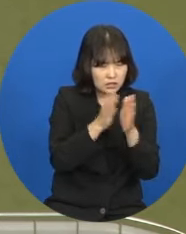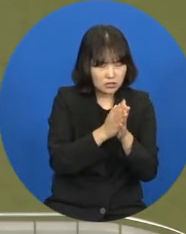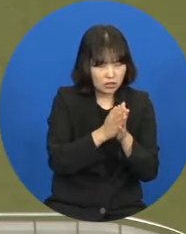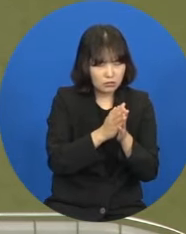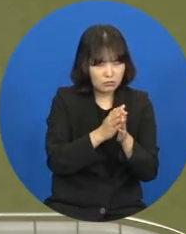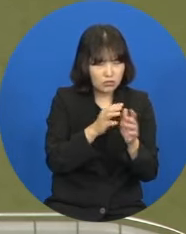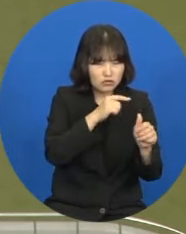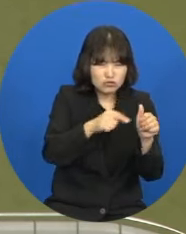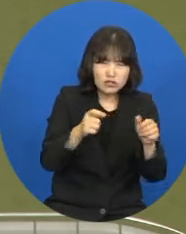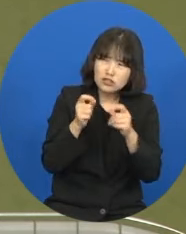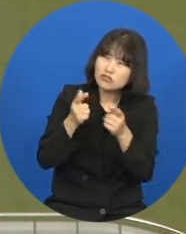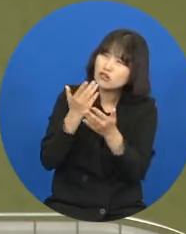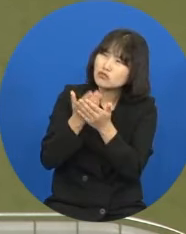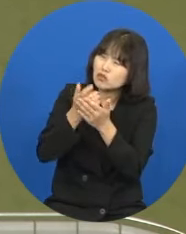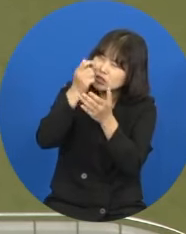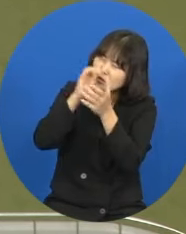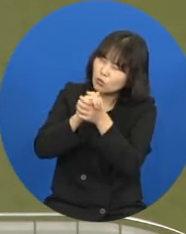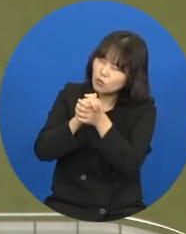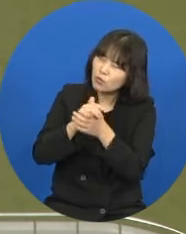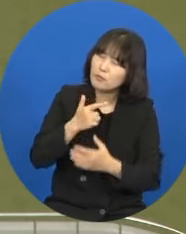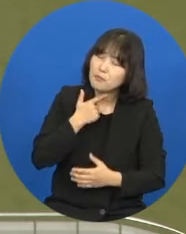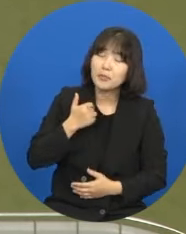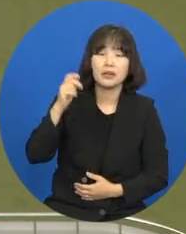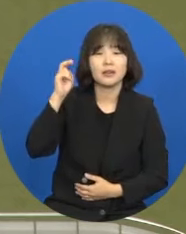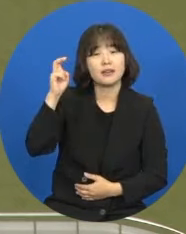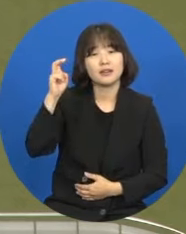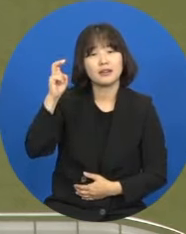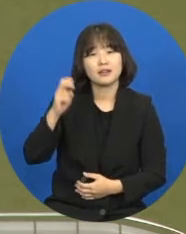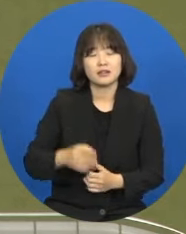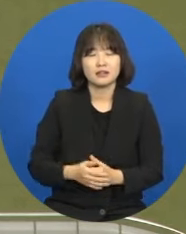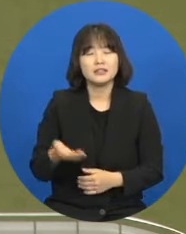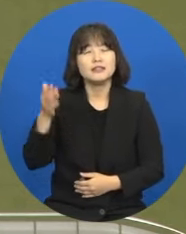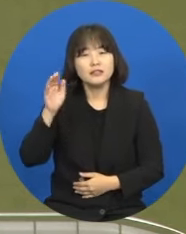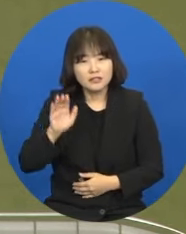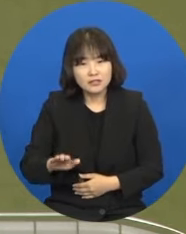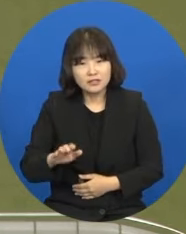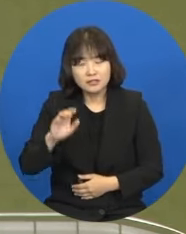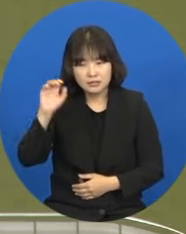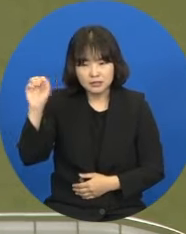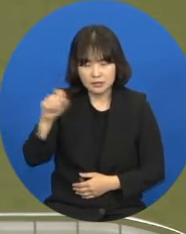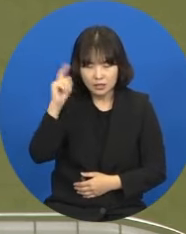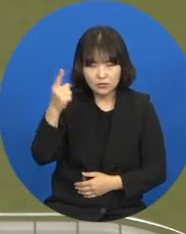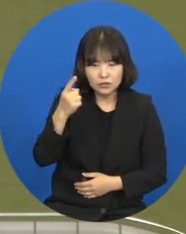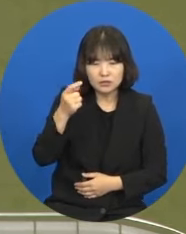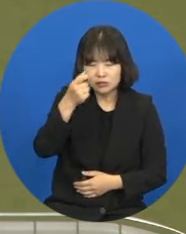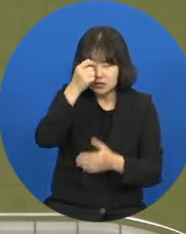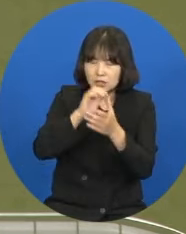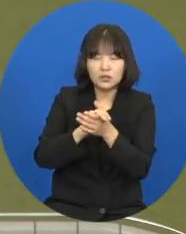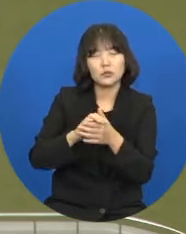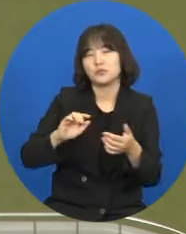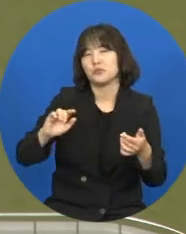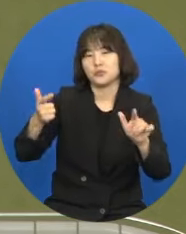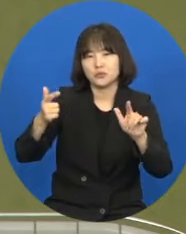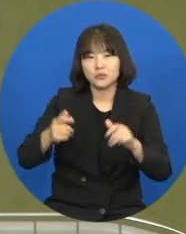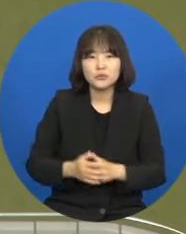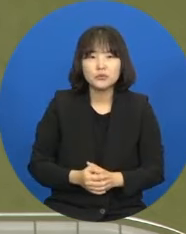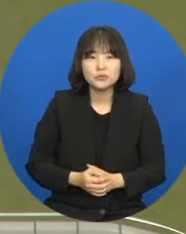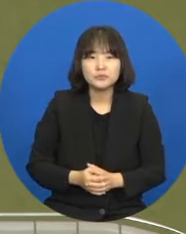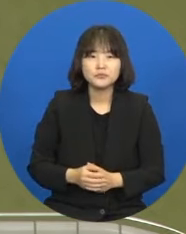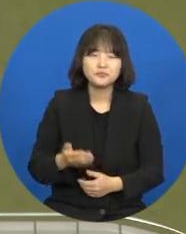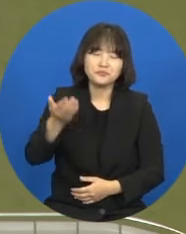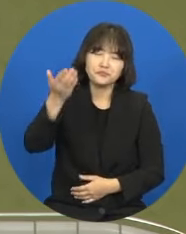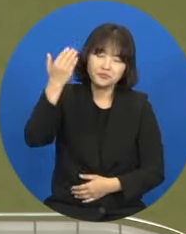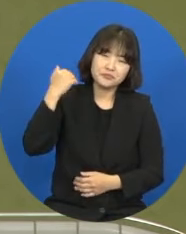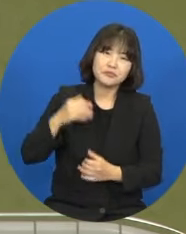주십시오 뭐 이런 기도를 했을지도 몰라요 그런데 다윗의 기도는 그게 아니었습니다 지난번에